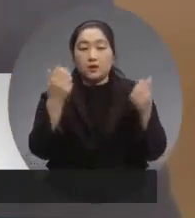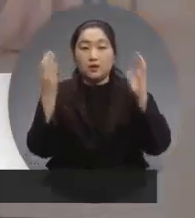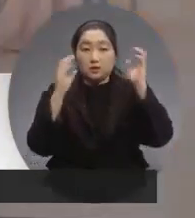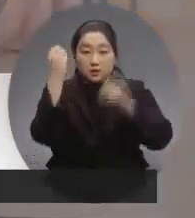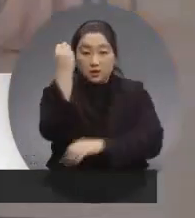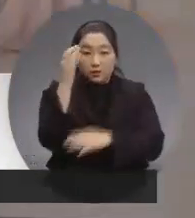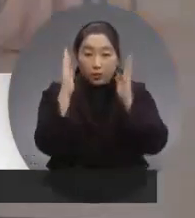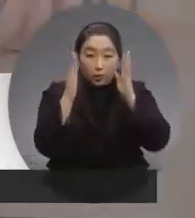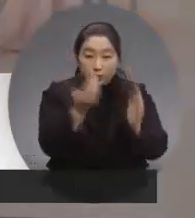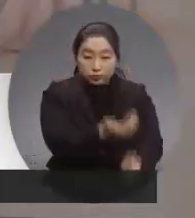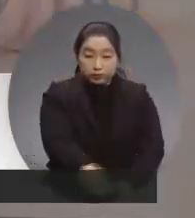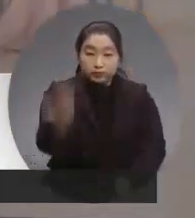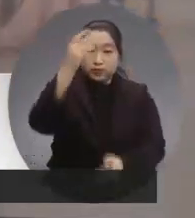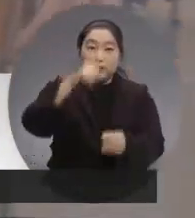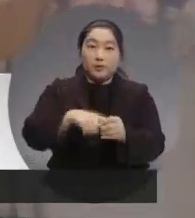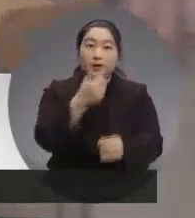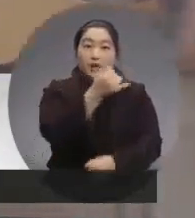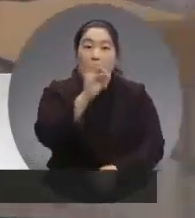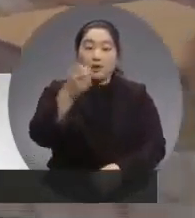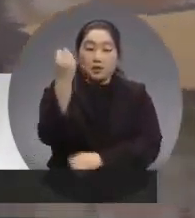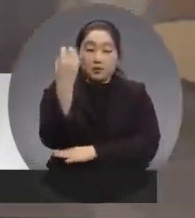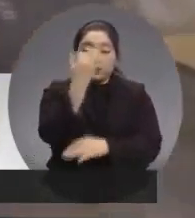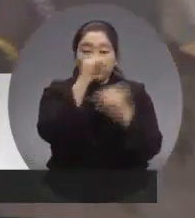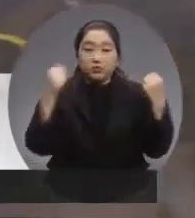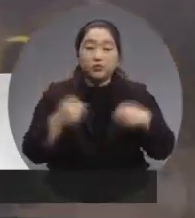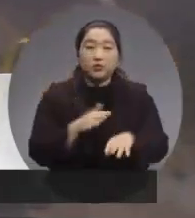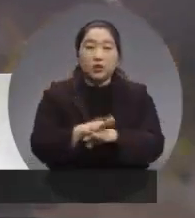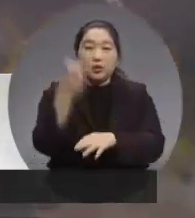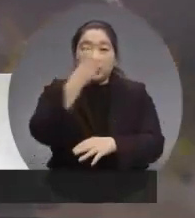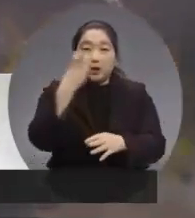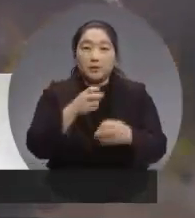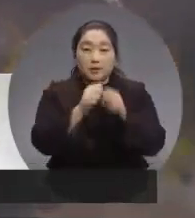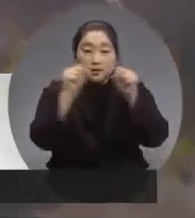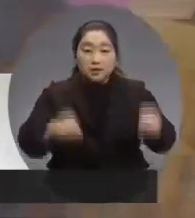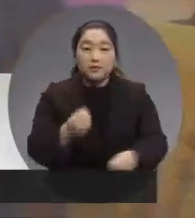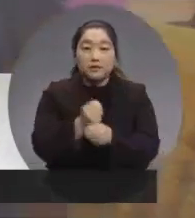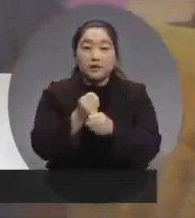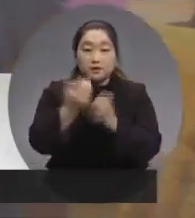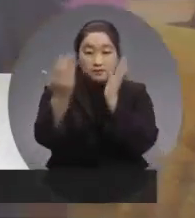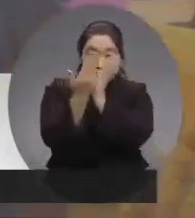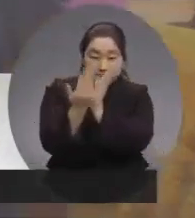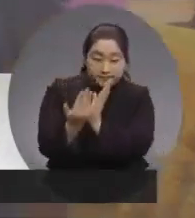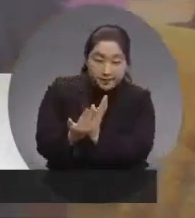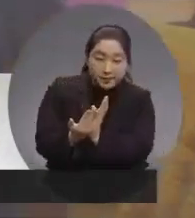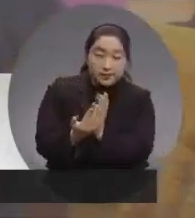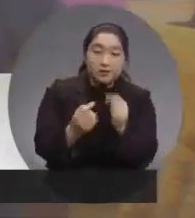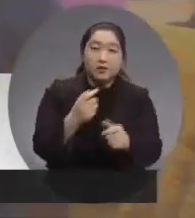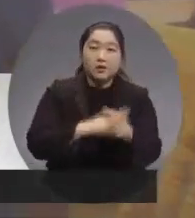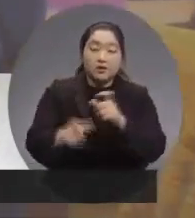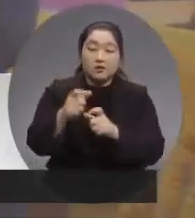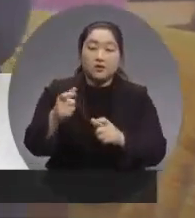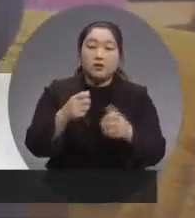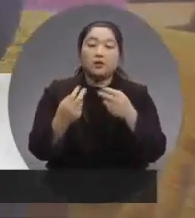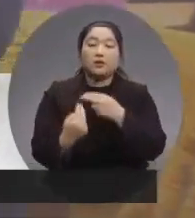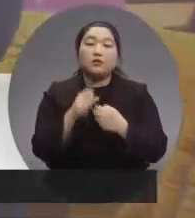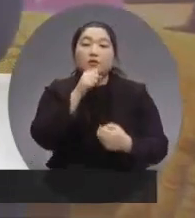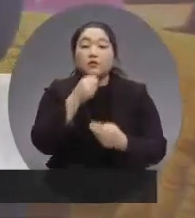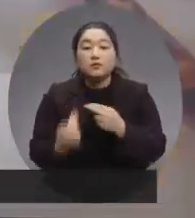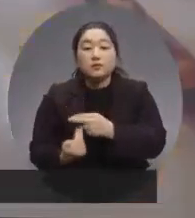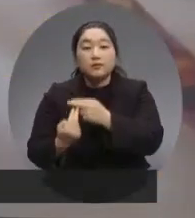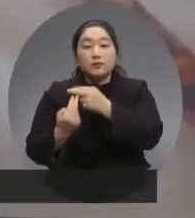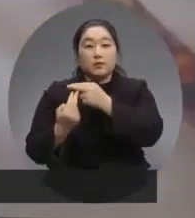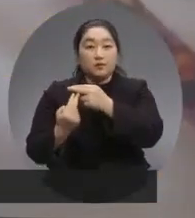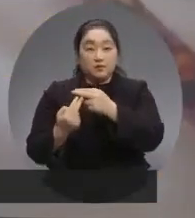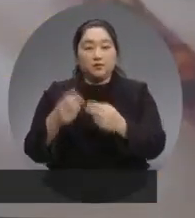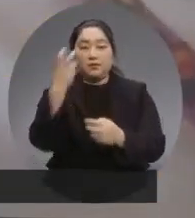위해 AI에 기반한 충북형 진단검사 시스템을 만들어 맞춤형, 더 나아가 누적 데이터로 관리하겠다는 게